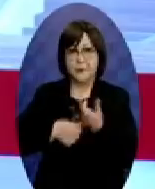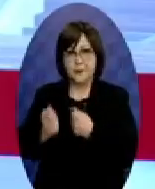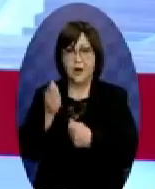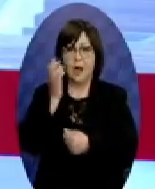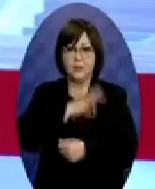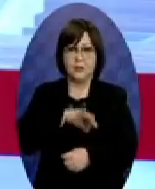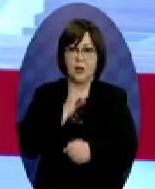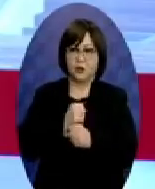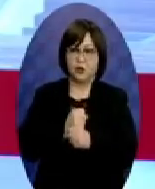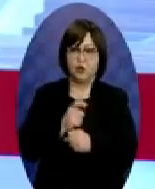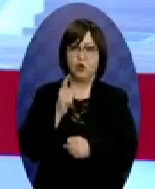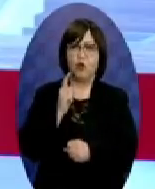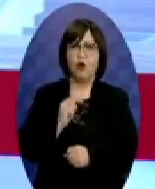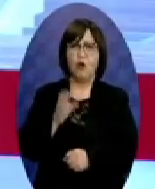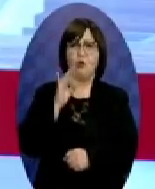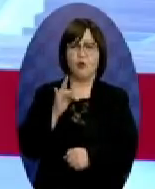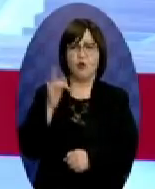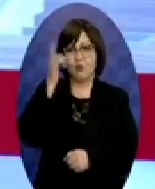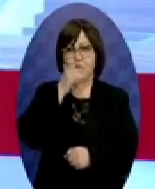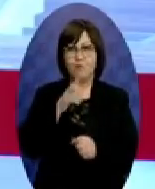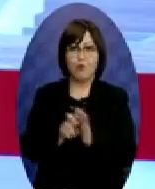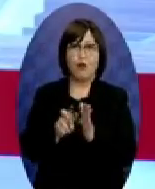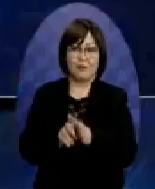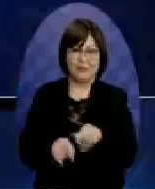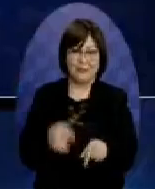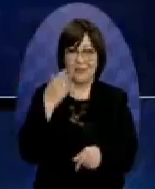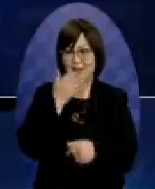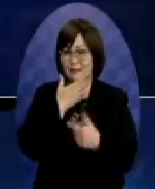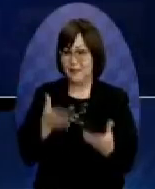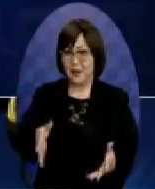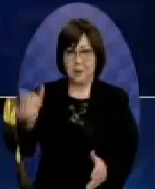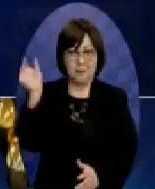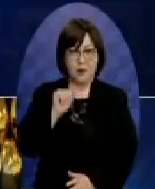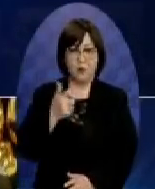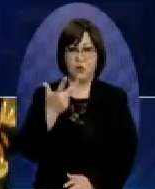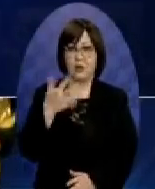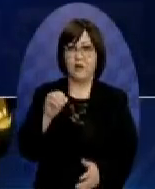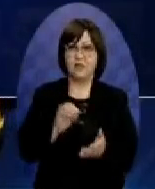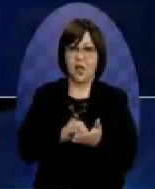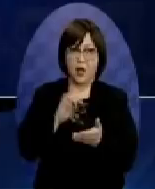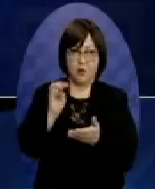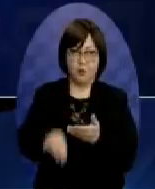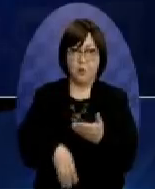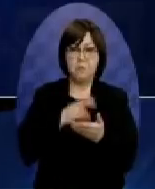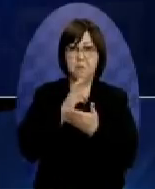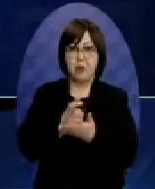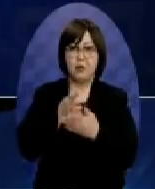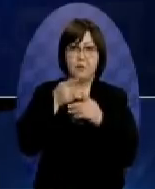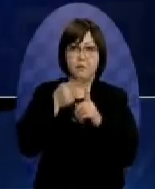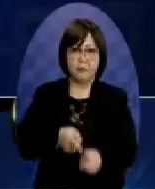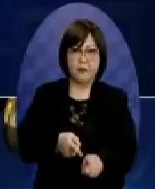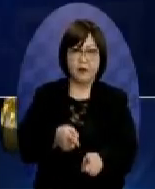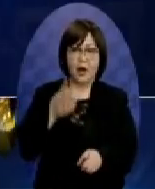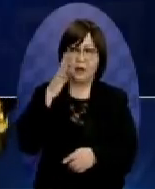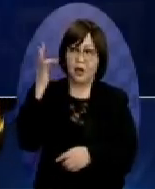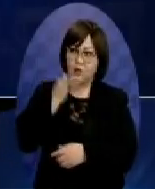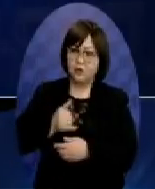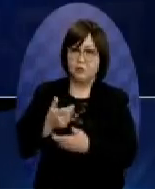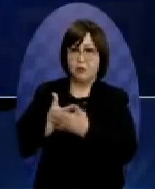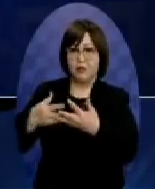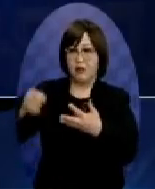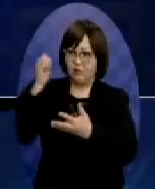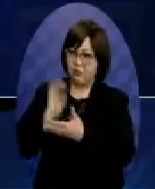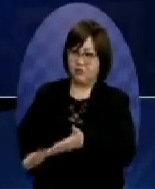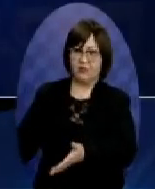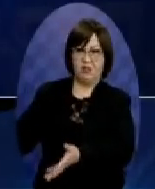гардаг. Ганцхан сар шинийн баяраар гэхэд 350 гаруй тэрэм төгрөгийг зөвхөн бэлэг сэлт болон бусад импортын бараа худалдан авахд